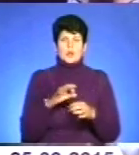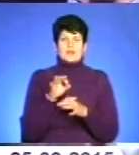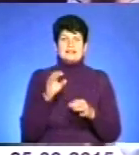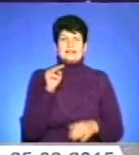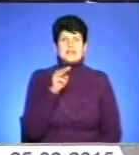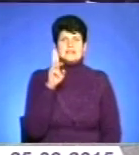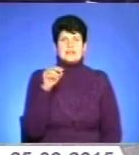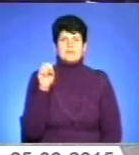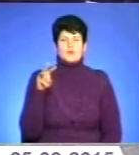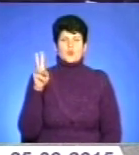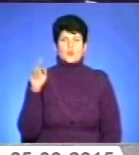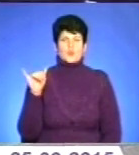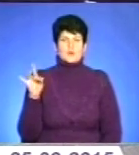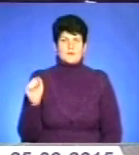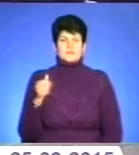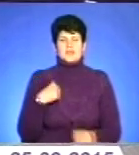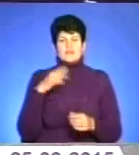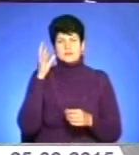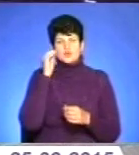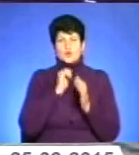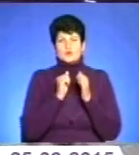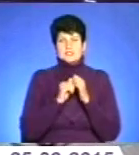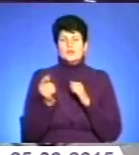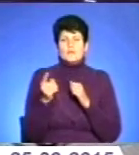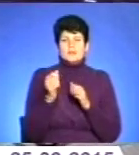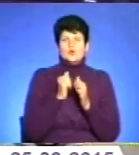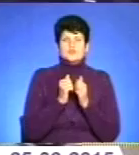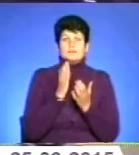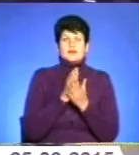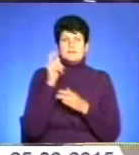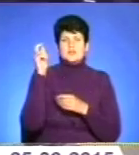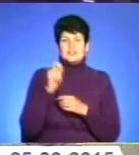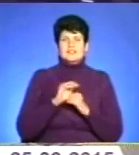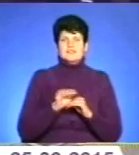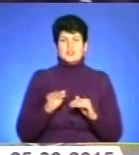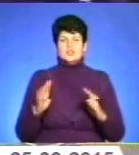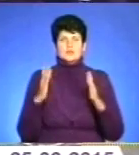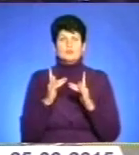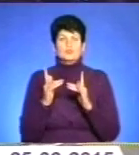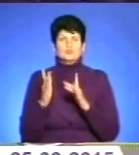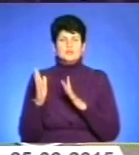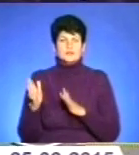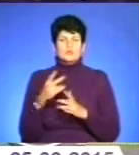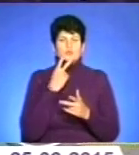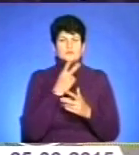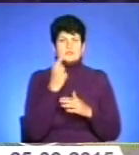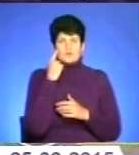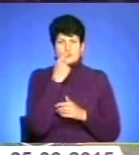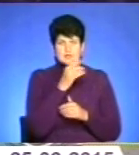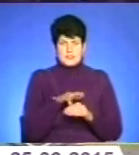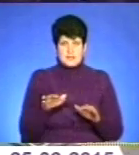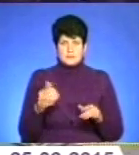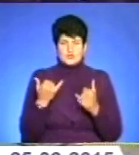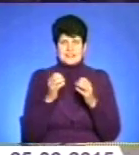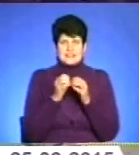Демкура. Я рахую, що кожен тернополянин, взагалі кожен має приїжджати сюди в дитячі будинки, в інтернати, щоб подивитися в очі цим дітям. Ми сьогодні з